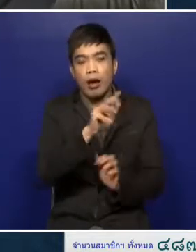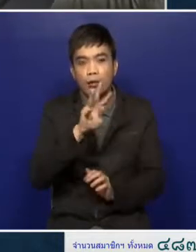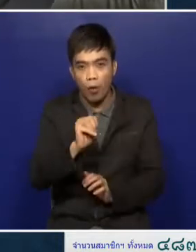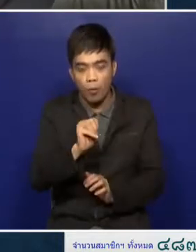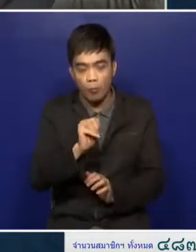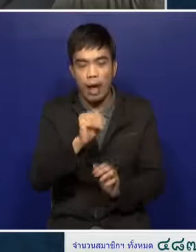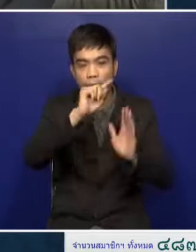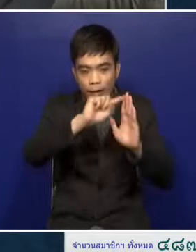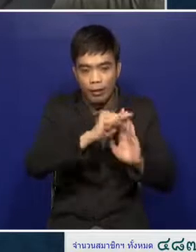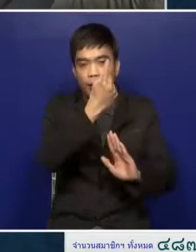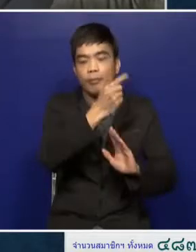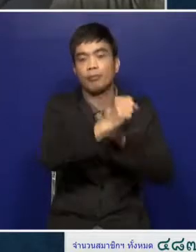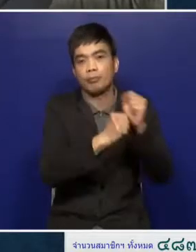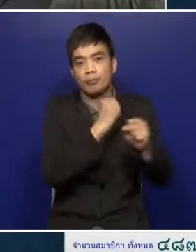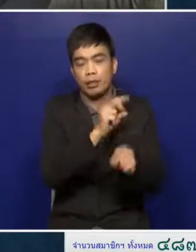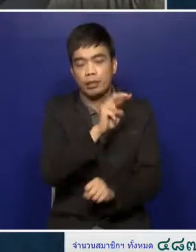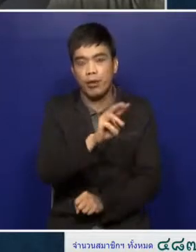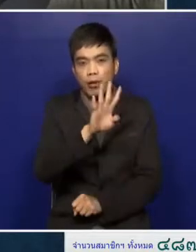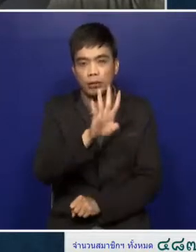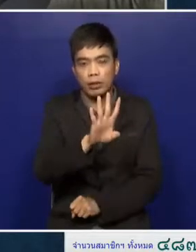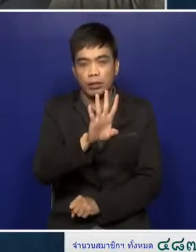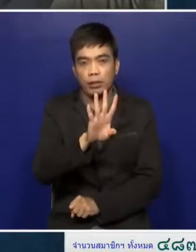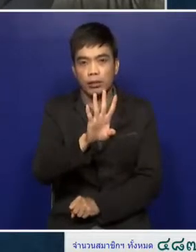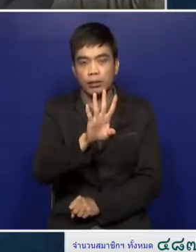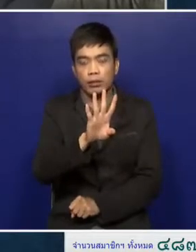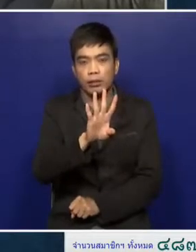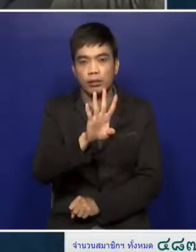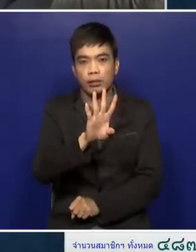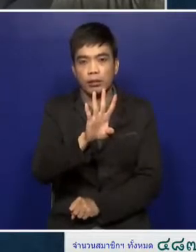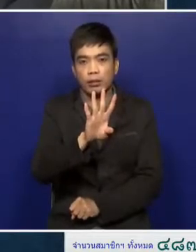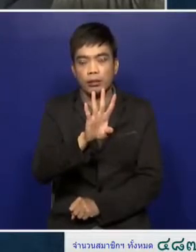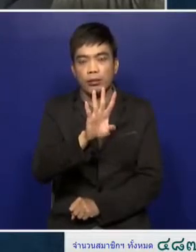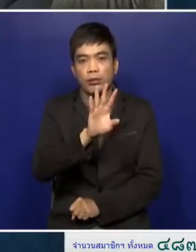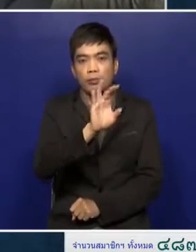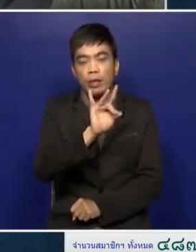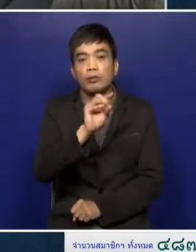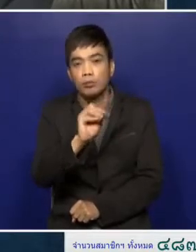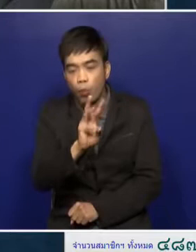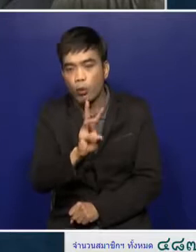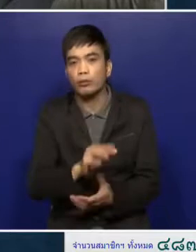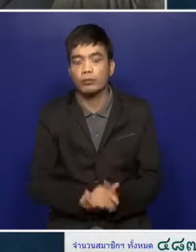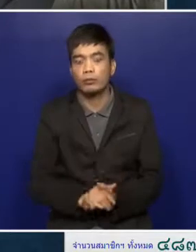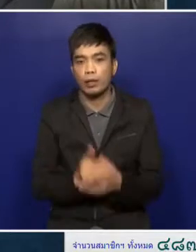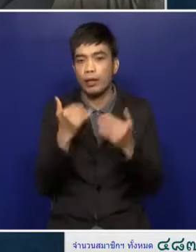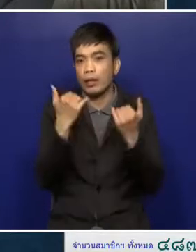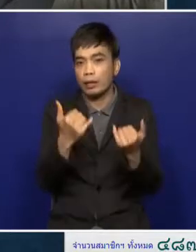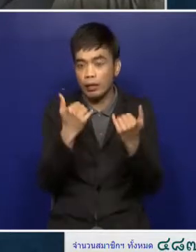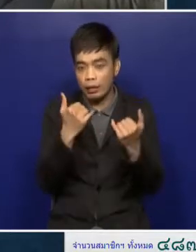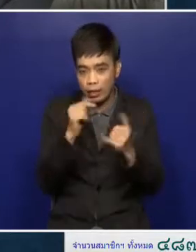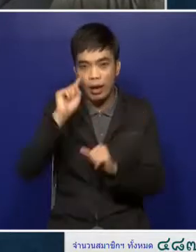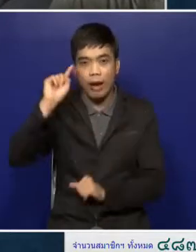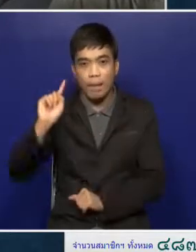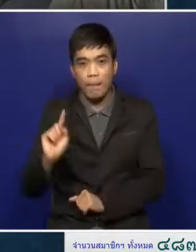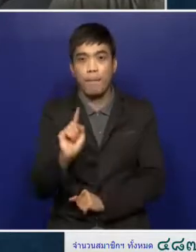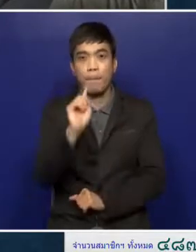ะครับเพียงแต่ว่าพ.ร.บ.ยาเสพติดให้โทษปี22เนี่ยออกมาใหม่แล้วก็บูรณาการเรื่องยาเสพติ